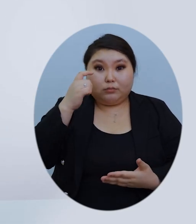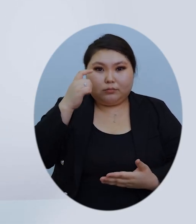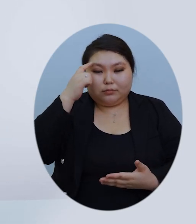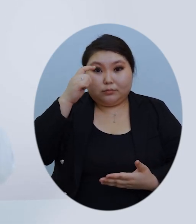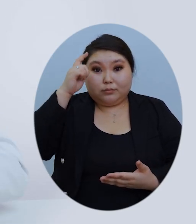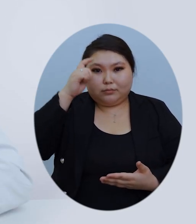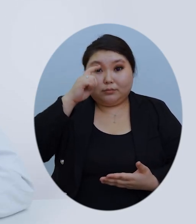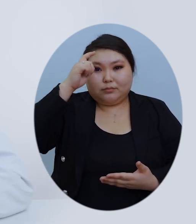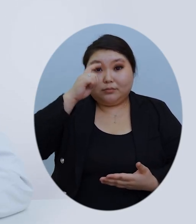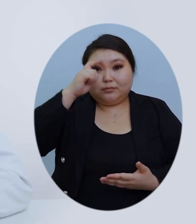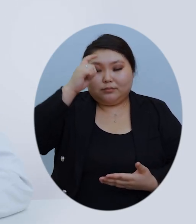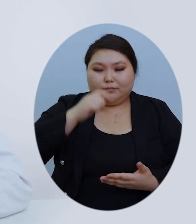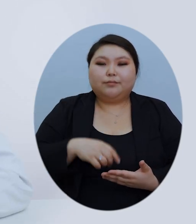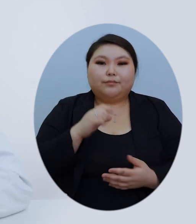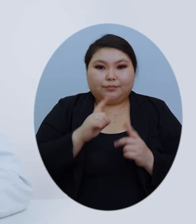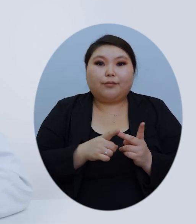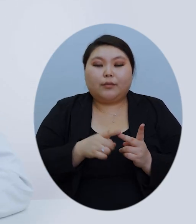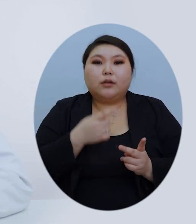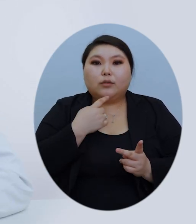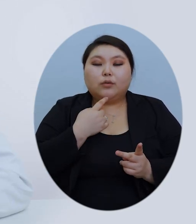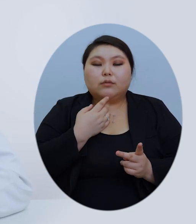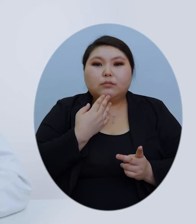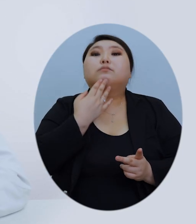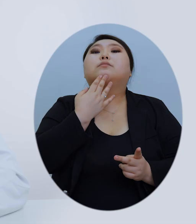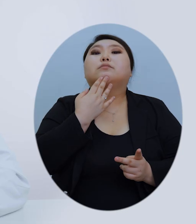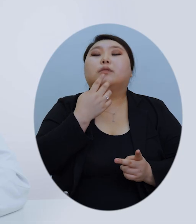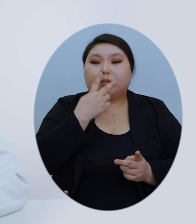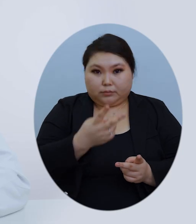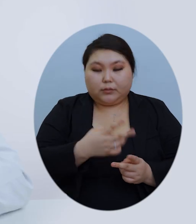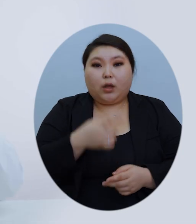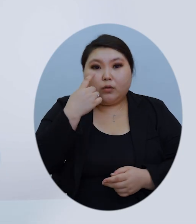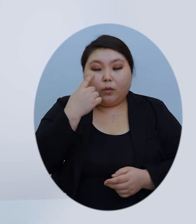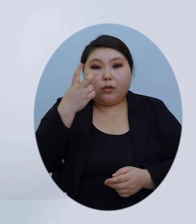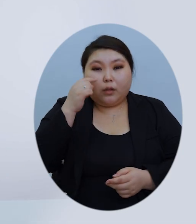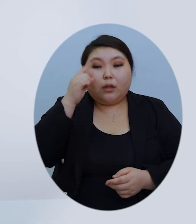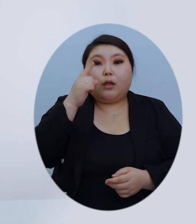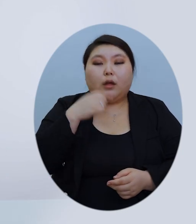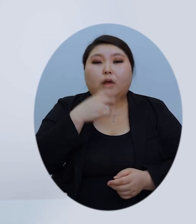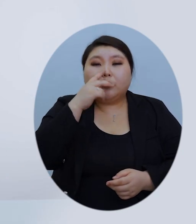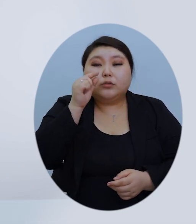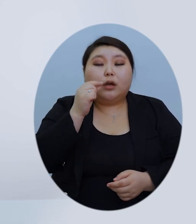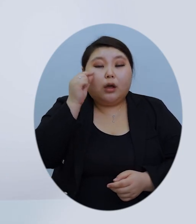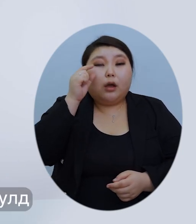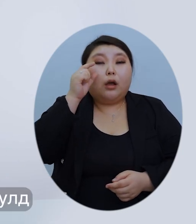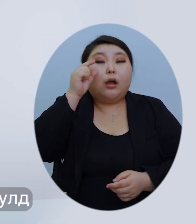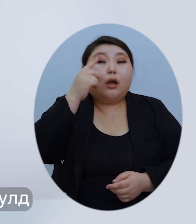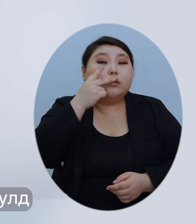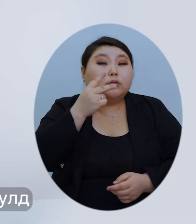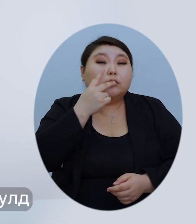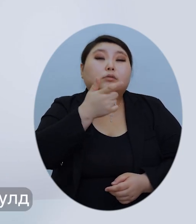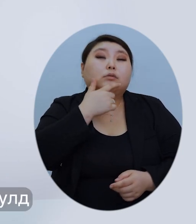өргөж хардаг. Хоёрдугаарт нь эрүүгээ өргөж харна. Нүдээ нээх үед маш жижиг завсар үүсэж байгаа учраас энэ